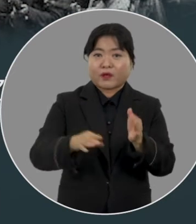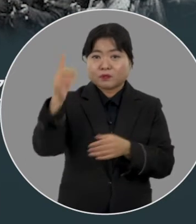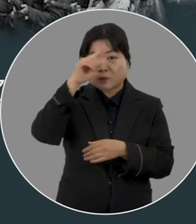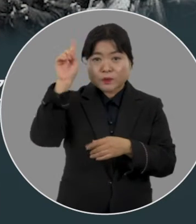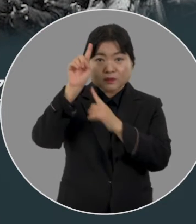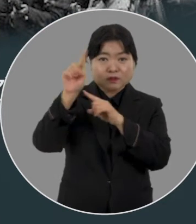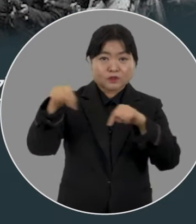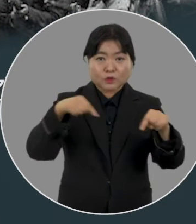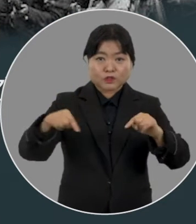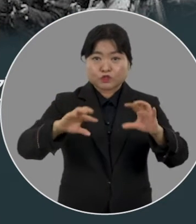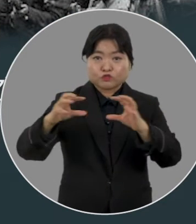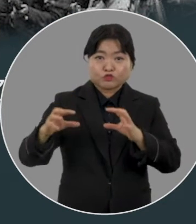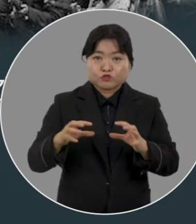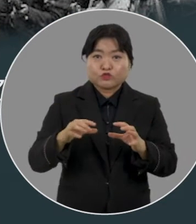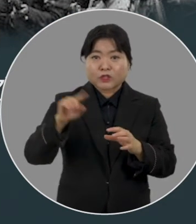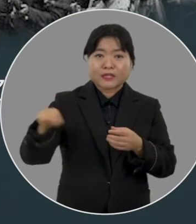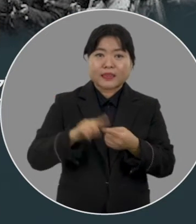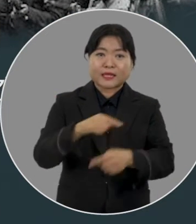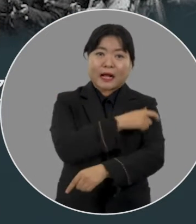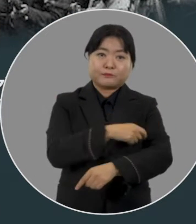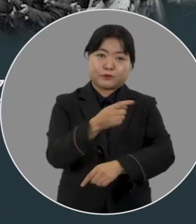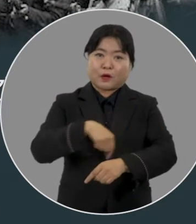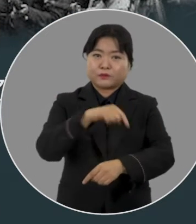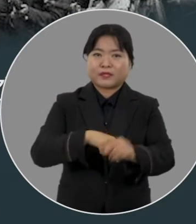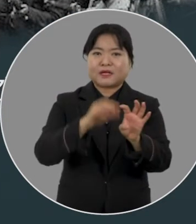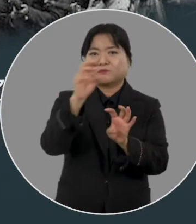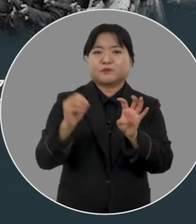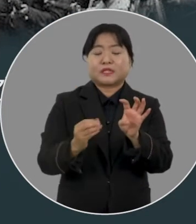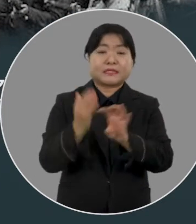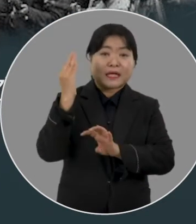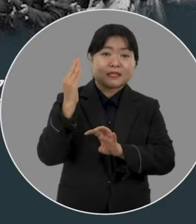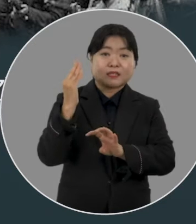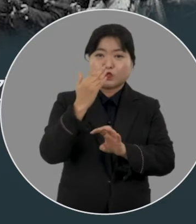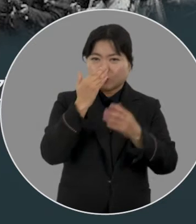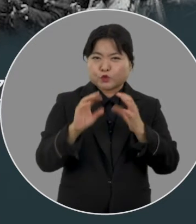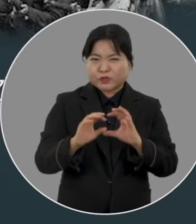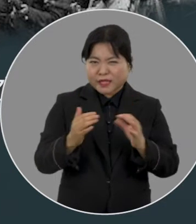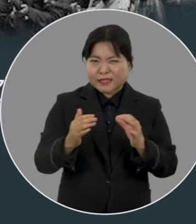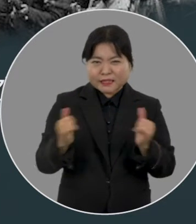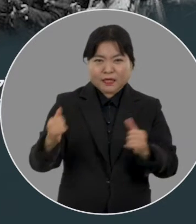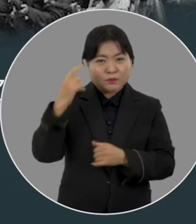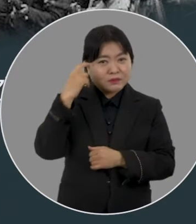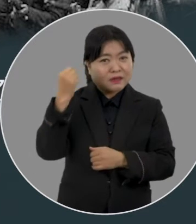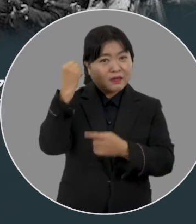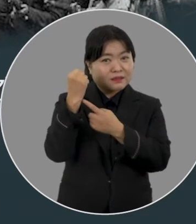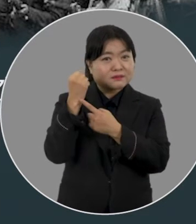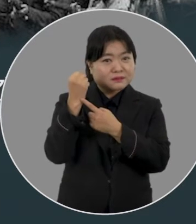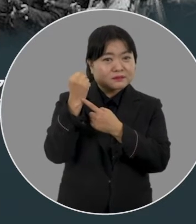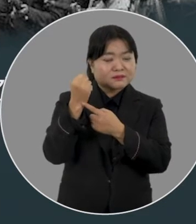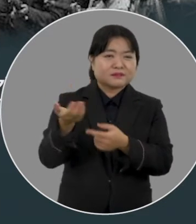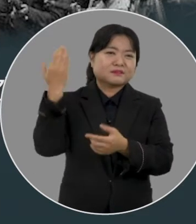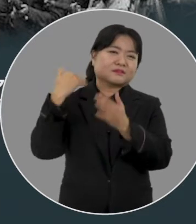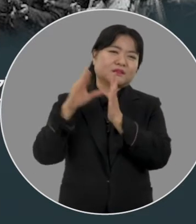소련 정치국 간부 가운데 40% 이상이 유대인이다라고 하는 통설이